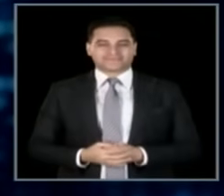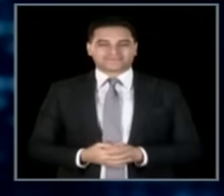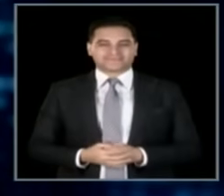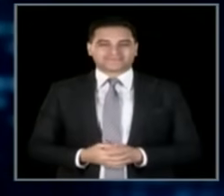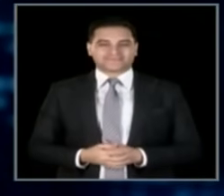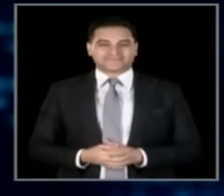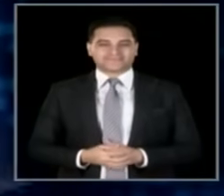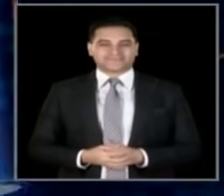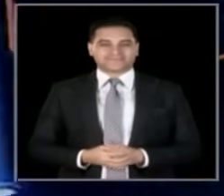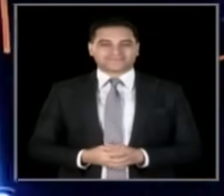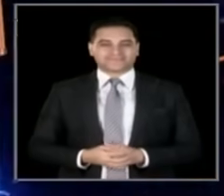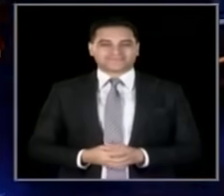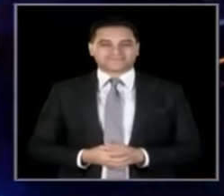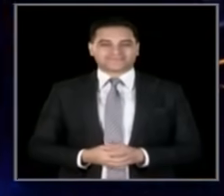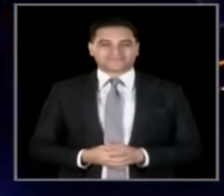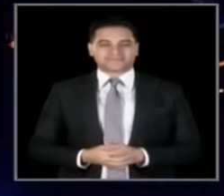المعرفه.